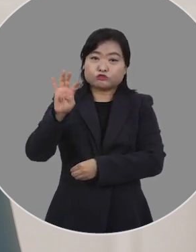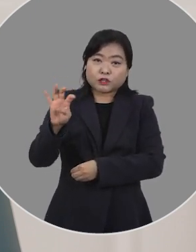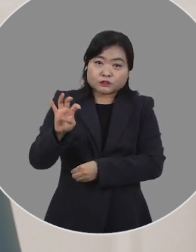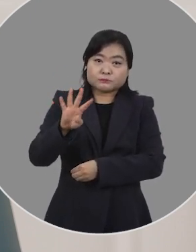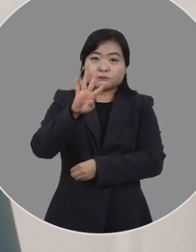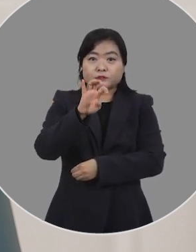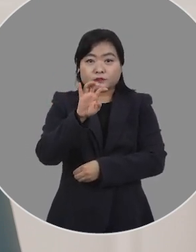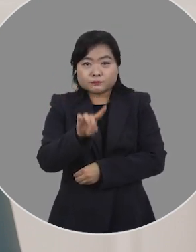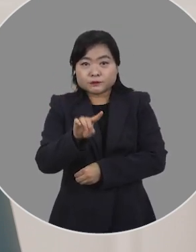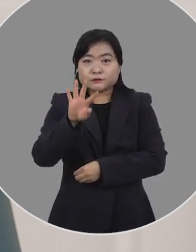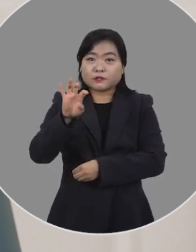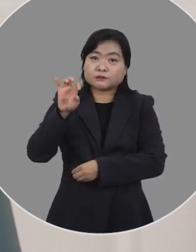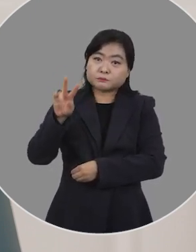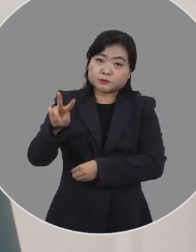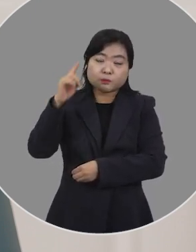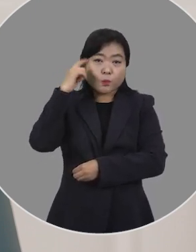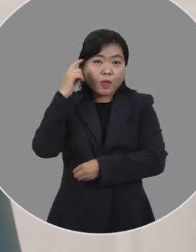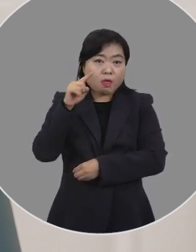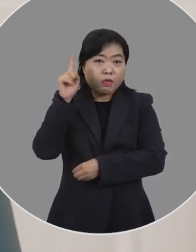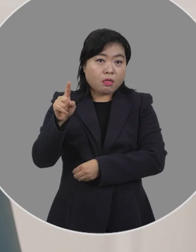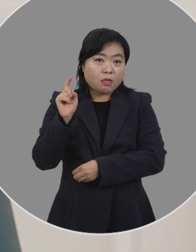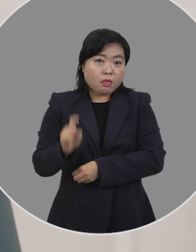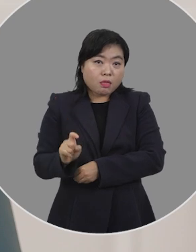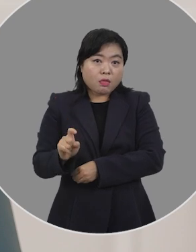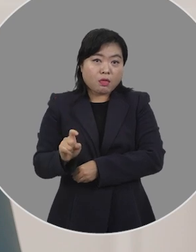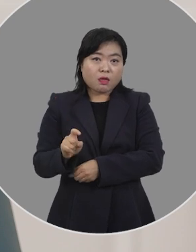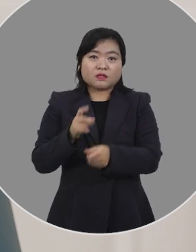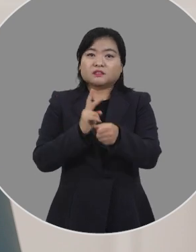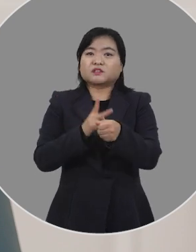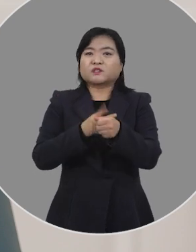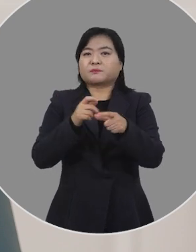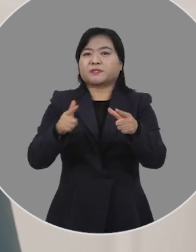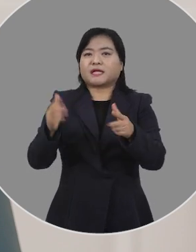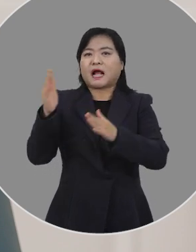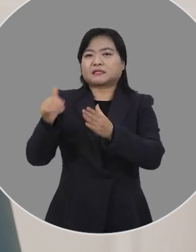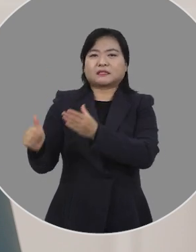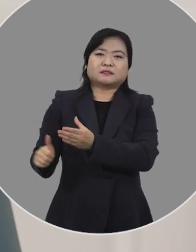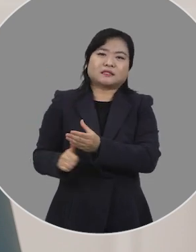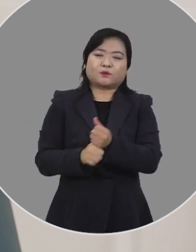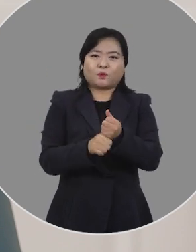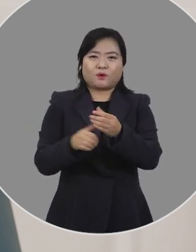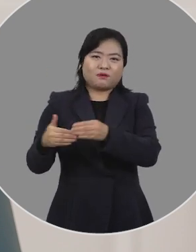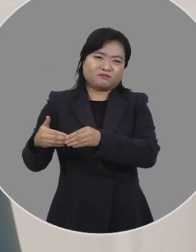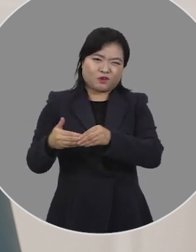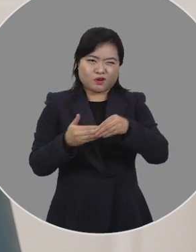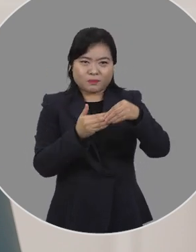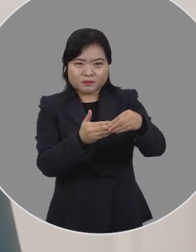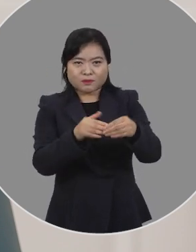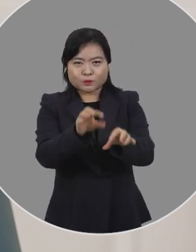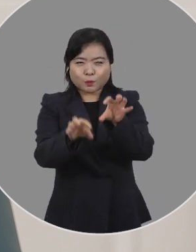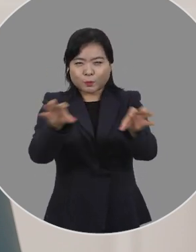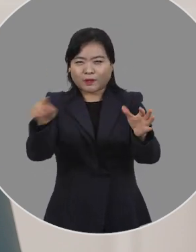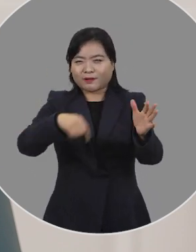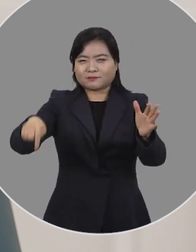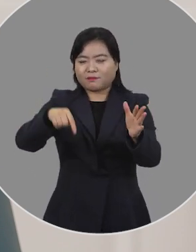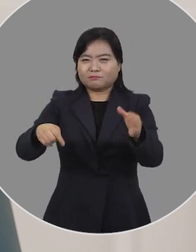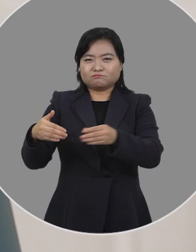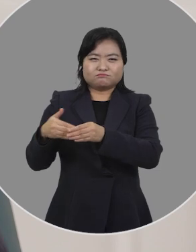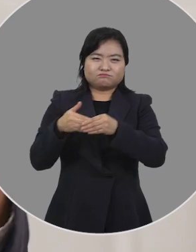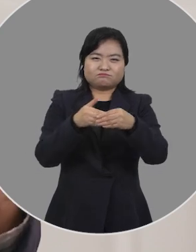40, 41, 42 이렇지? 그러니까 선생님들이 학생들을 데려가면서 자기 동네에서 수업하는